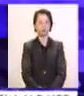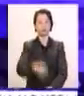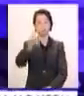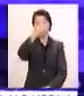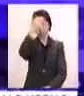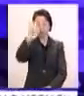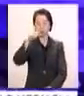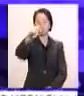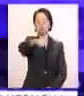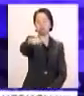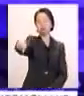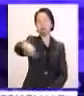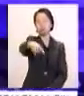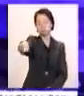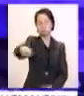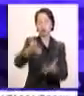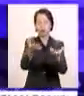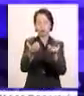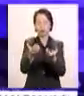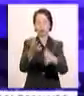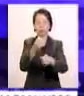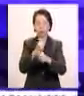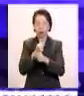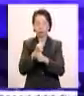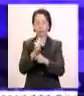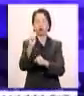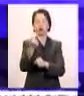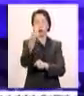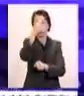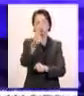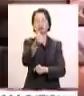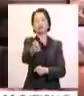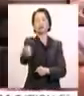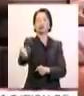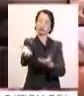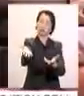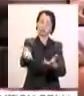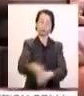kerana mereka ingin dapat sesuatu bagi diri mereka.